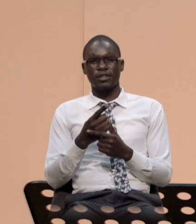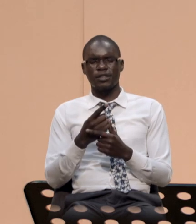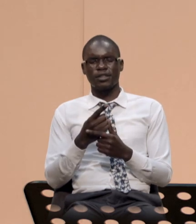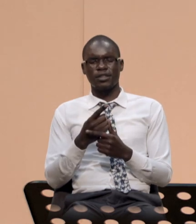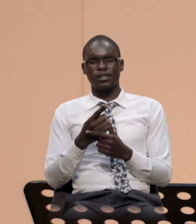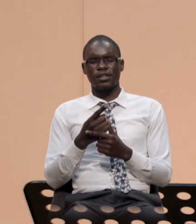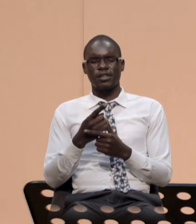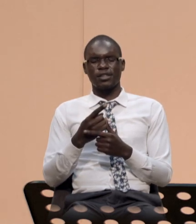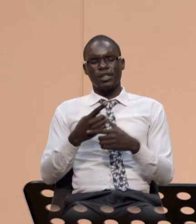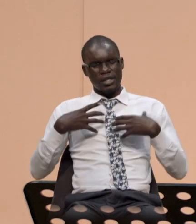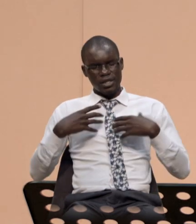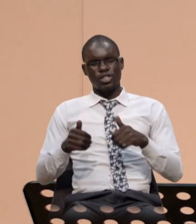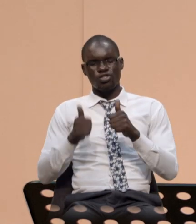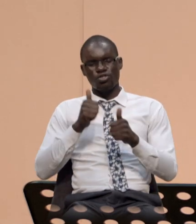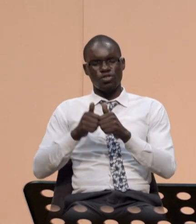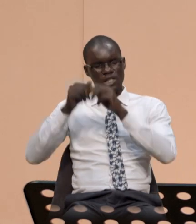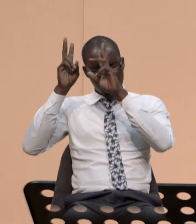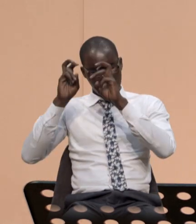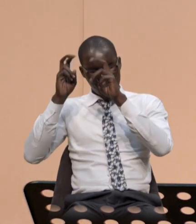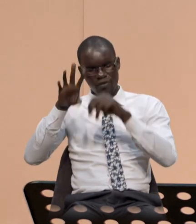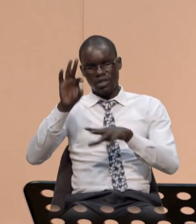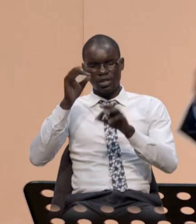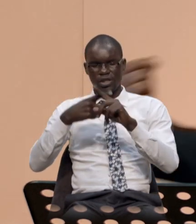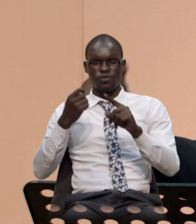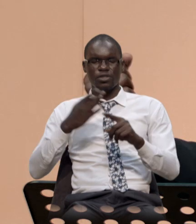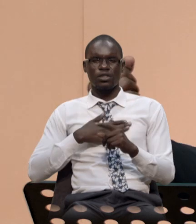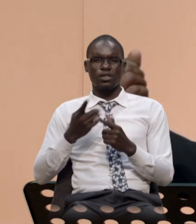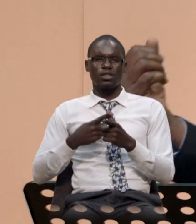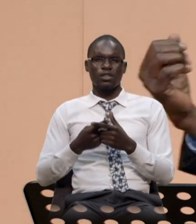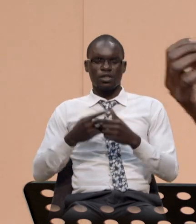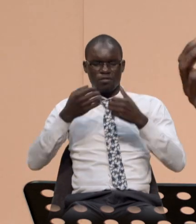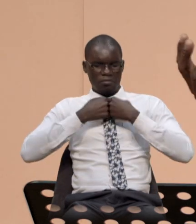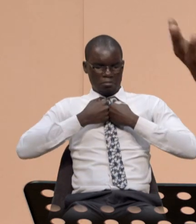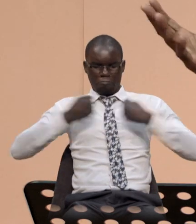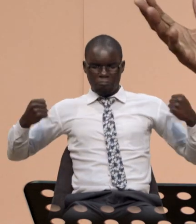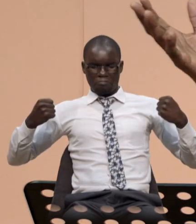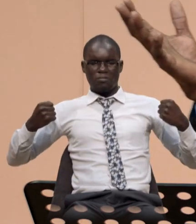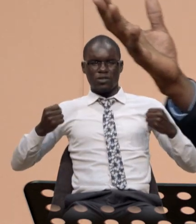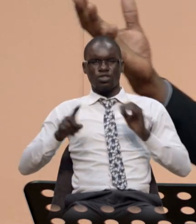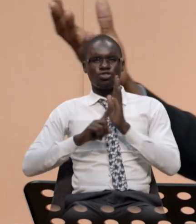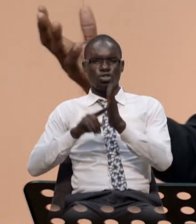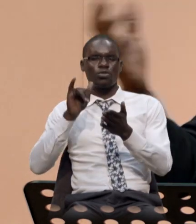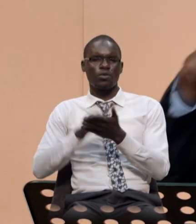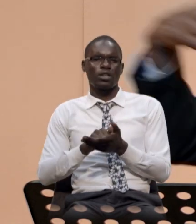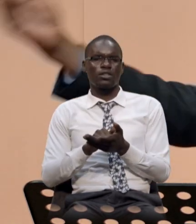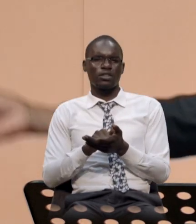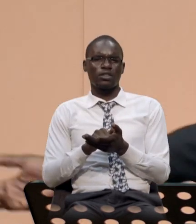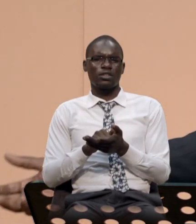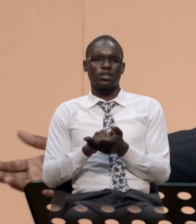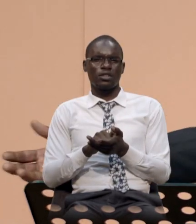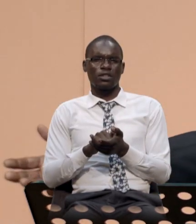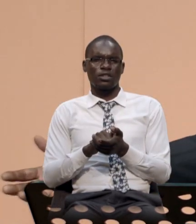shetani anatoa kwangu. Maandiko yanasema akararua nguo zake. Kumaanisha